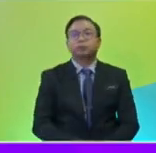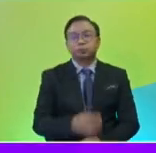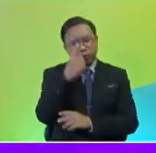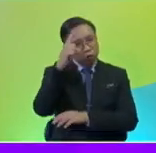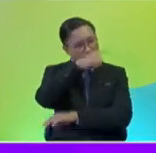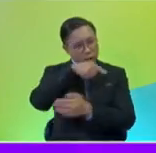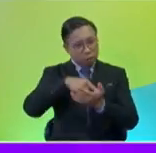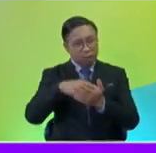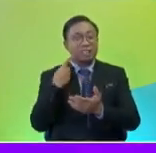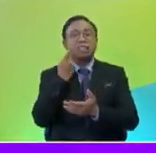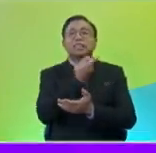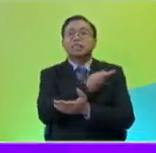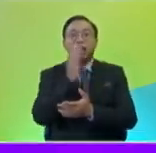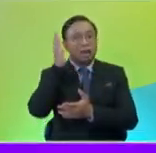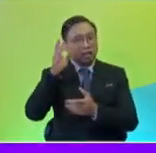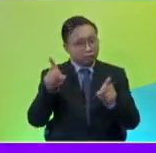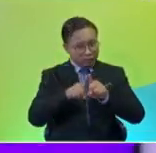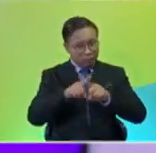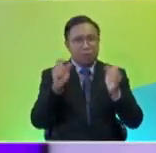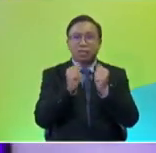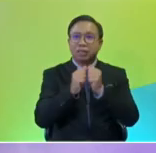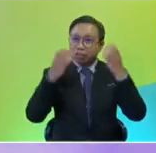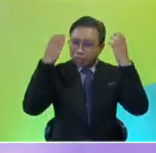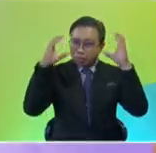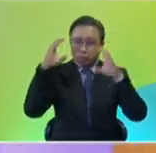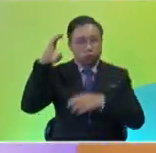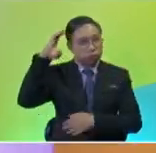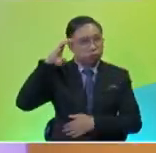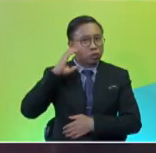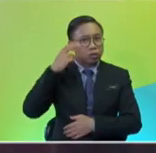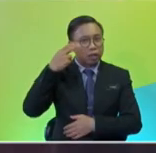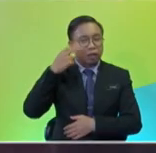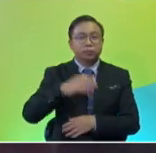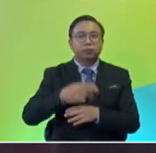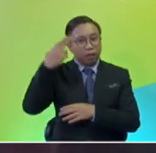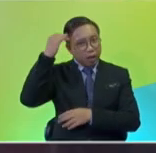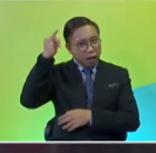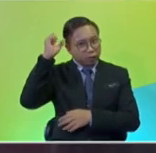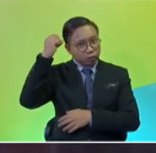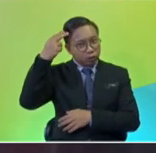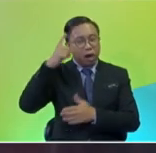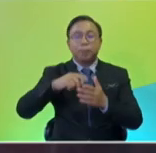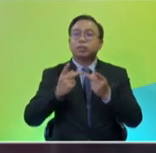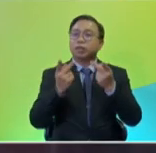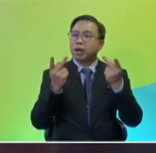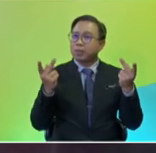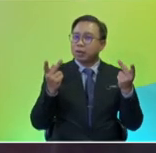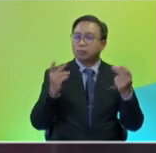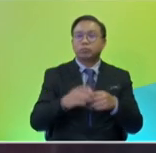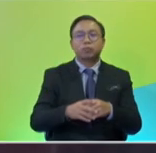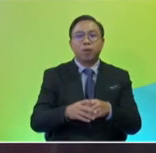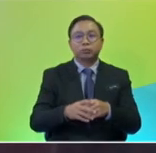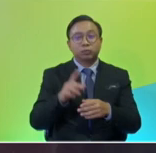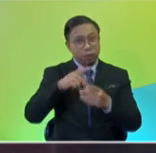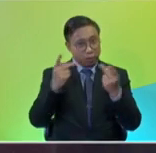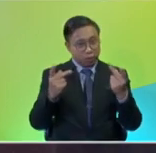ini, kita akan bersama dengan Cikgu Chan. Hai, Cikgu. Sean. Apa khabar, Cikgu? Khabar baik. Apa khabar, Sean?